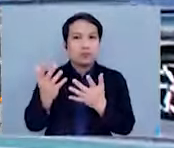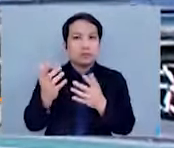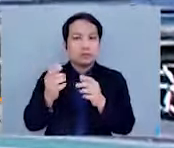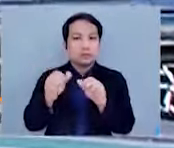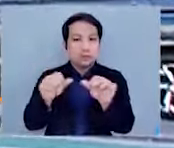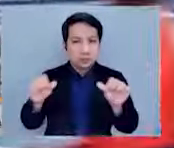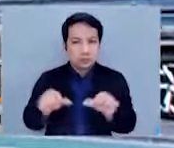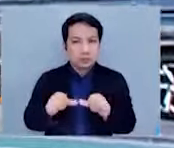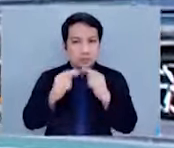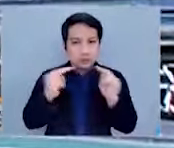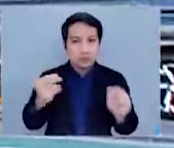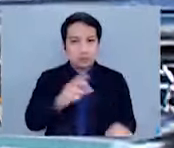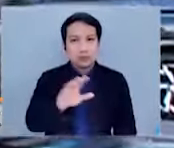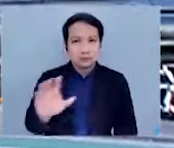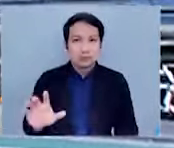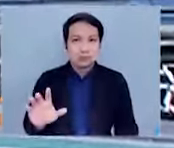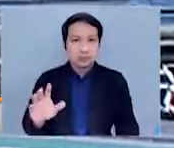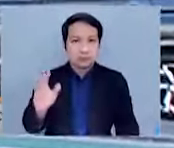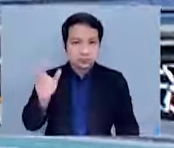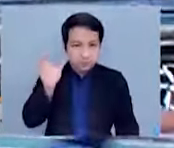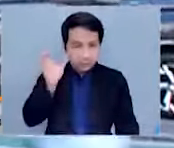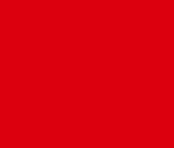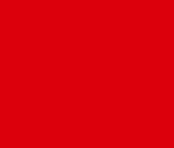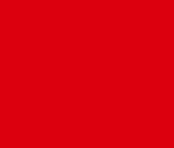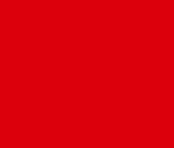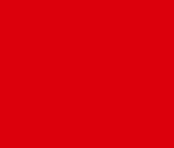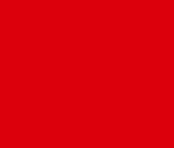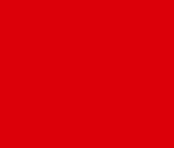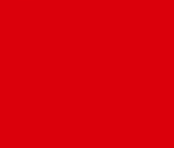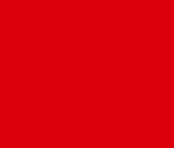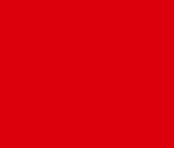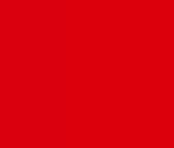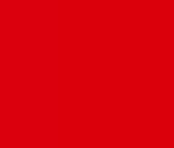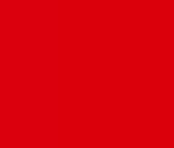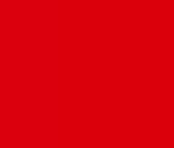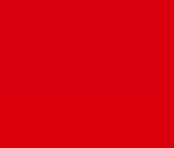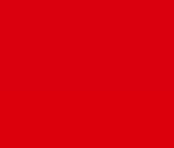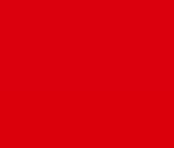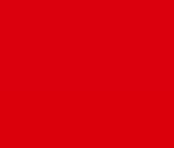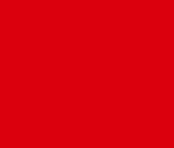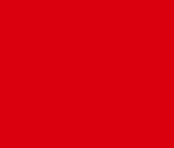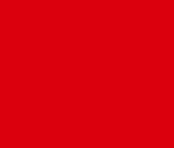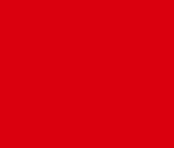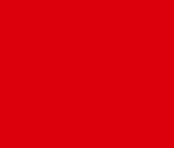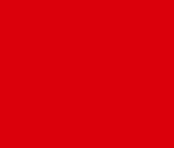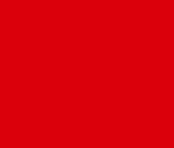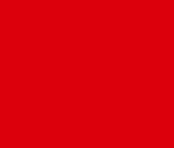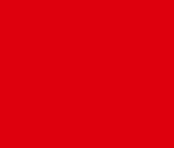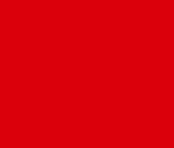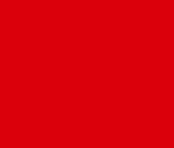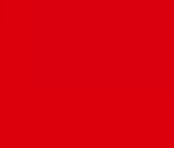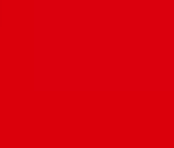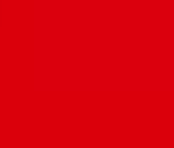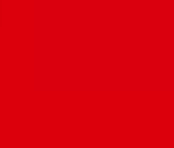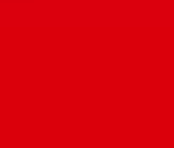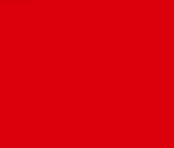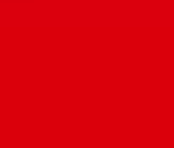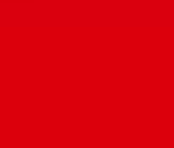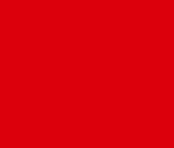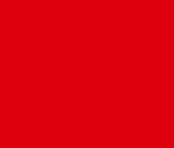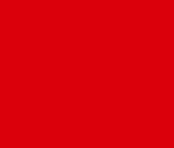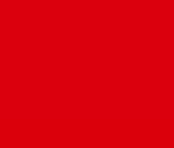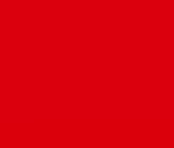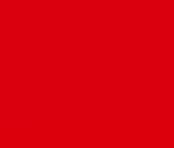sa frontline, Camille Samonte, News 5. Mga kapatid, Julius Babaw po. Huwag maging huli at maging una sa lahat